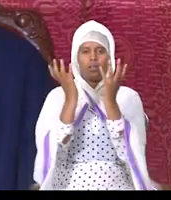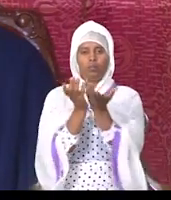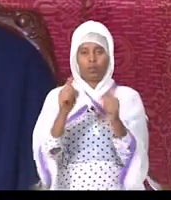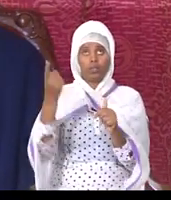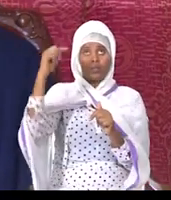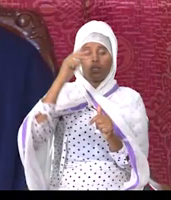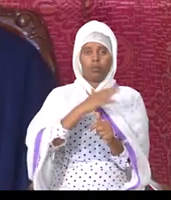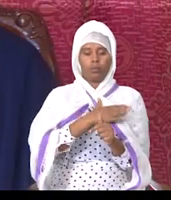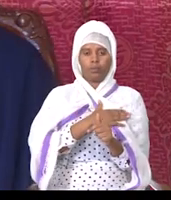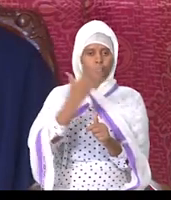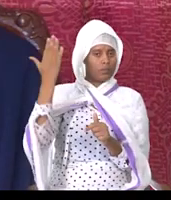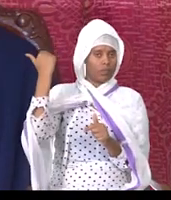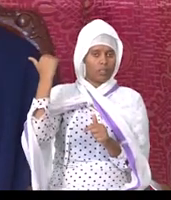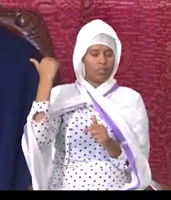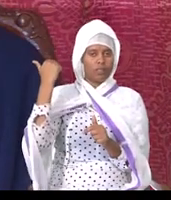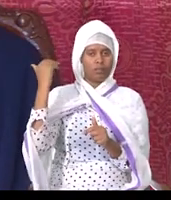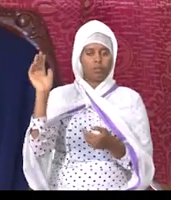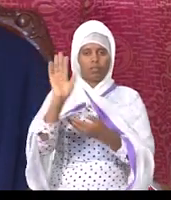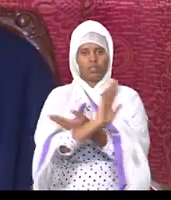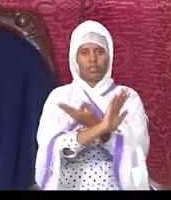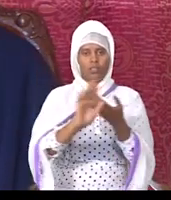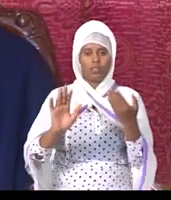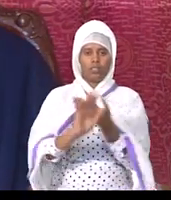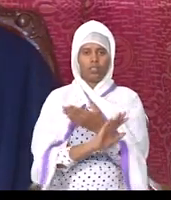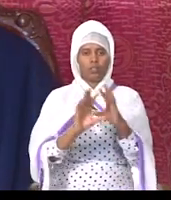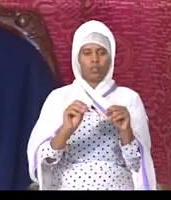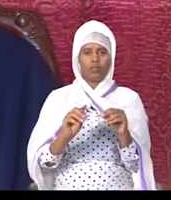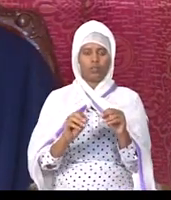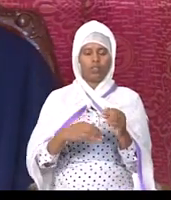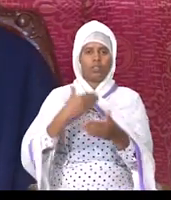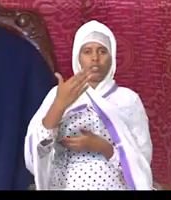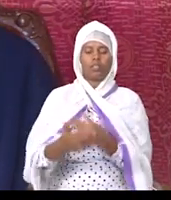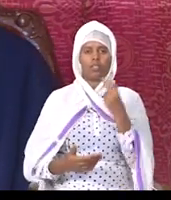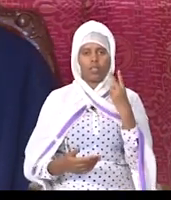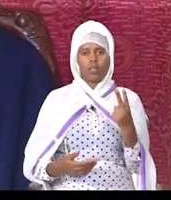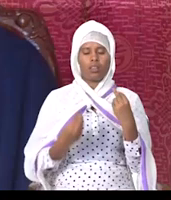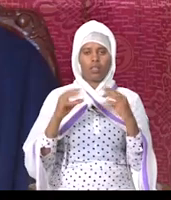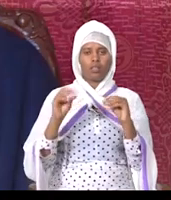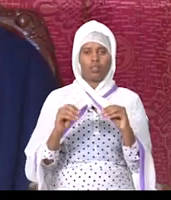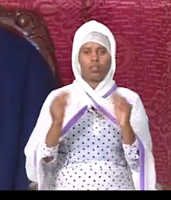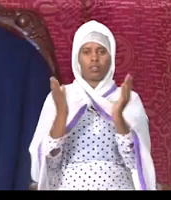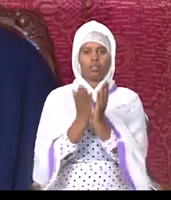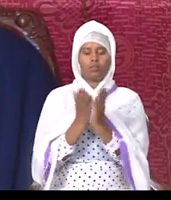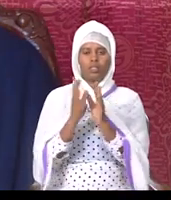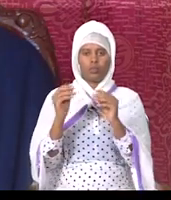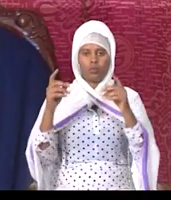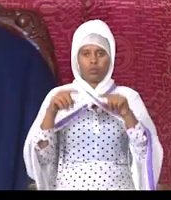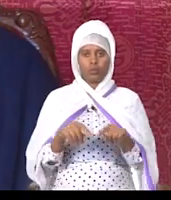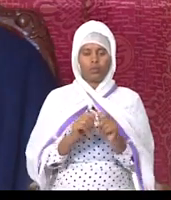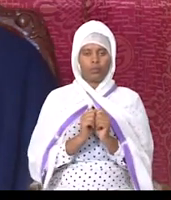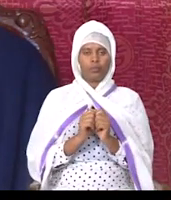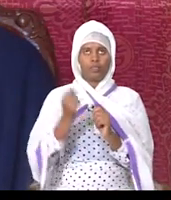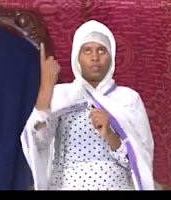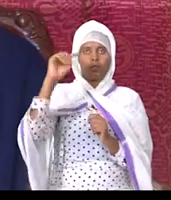ዓለም እዚ መፅኡ ቅድም ንድሕነት እዩ ማለት እዩ ንተበጃውነት እዩ ቀዳማይ ዳሕራይ ከእቲ ካልኣይ እንተዳ ኢልና ንትምህርቲ እዩ ማለት